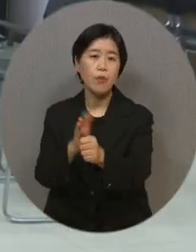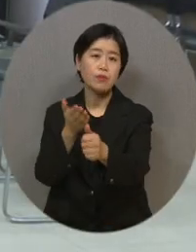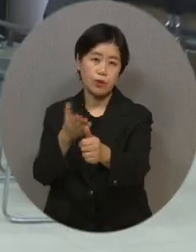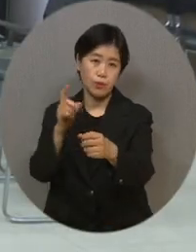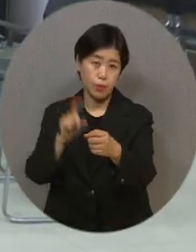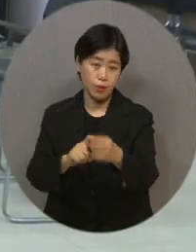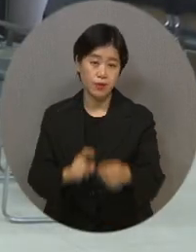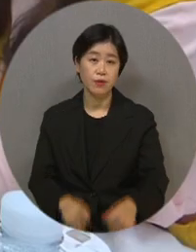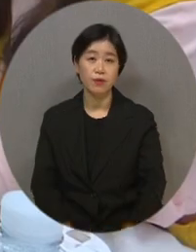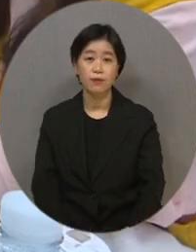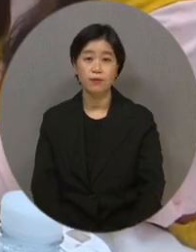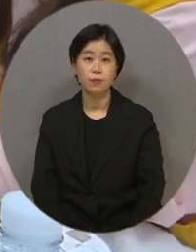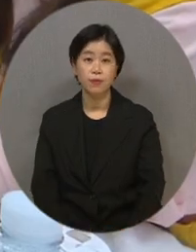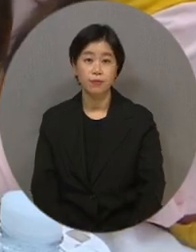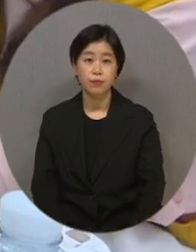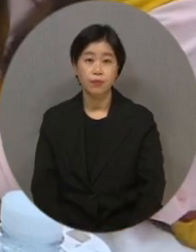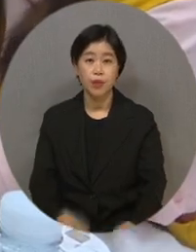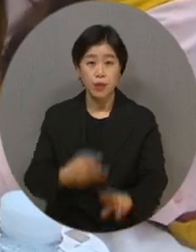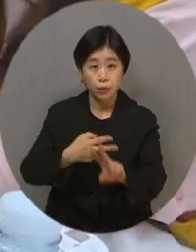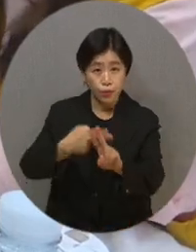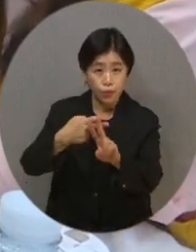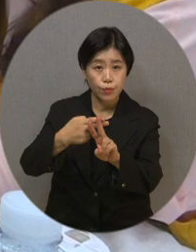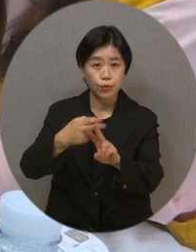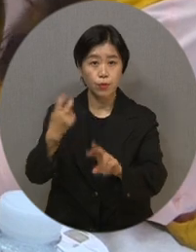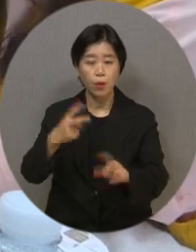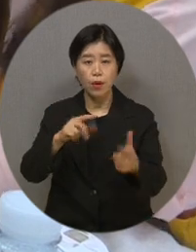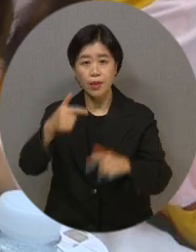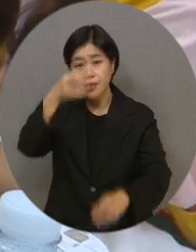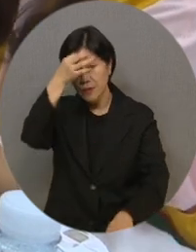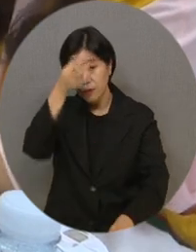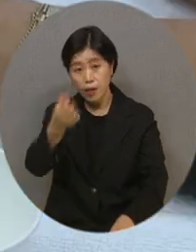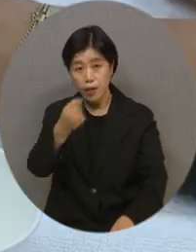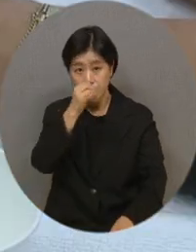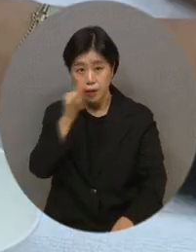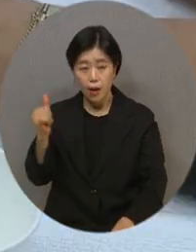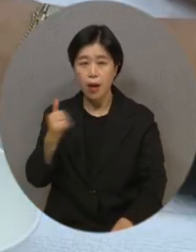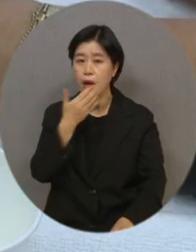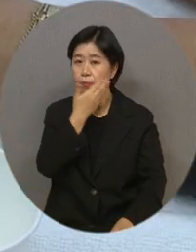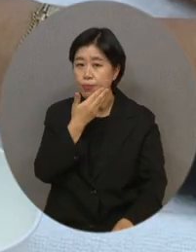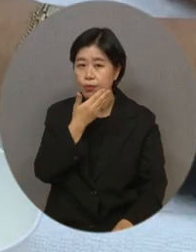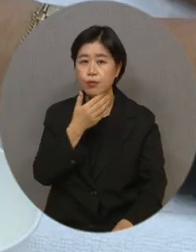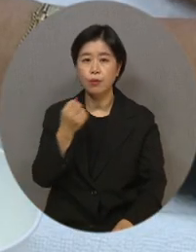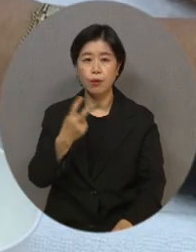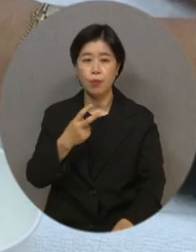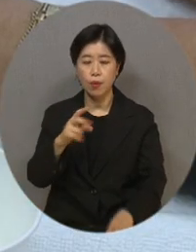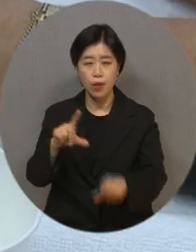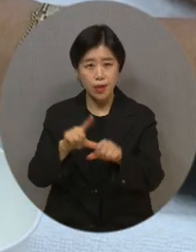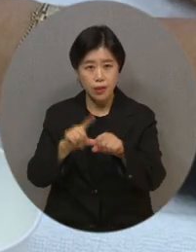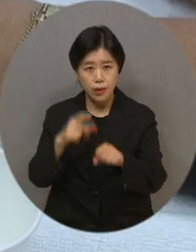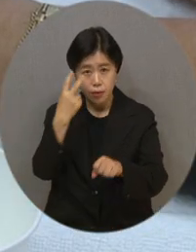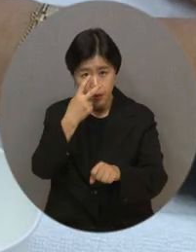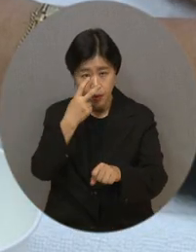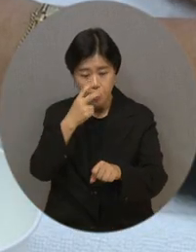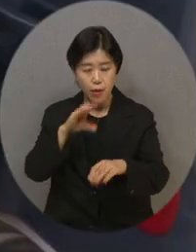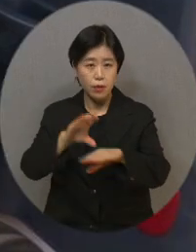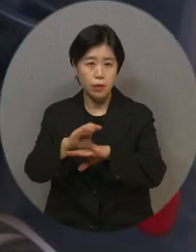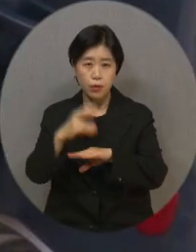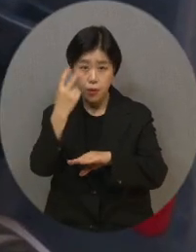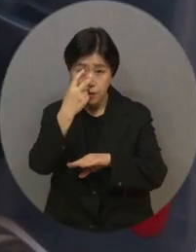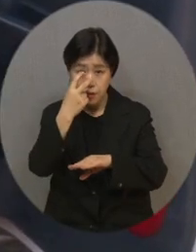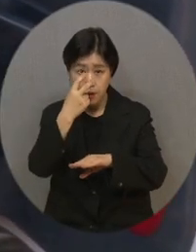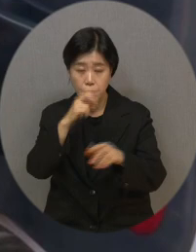시작됐습니다. 이용 및 미용 기능장부터 피부 미용, 가스 점검, 자동차 점검 등 10가지 분야의